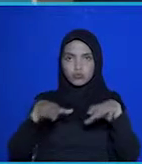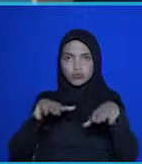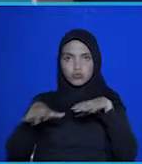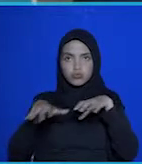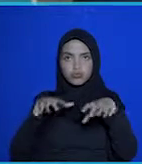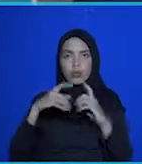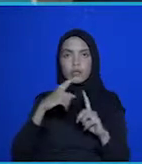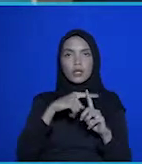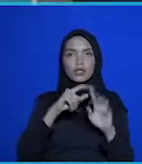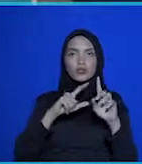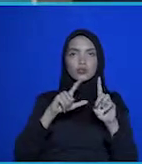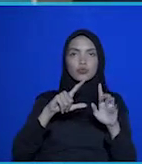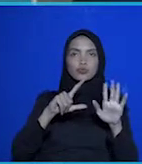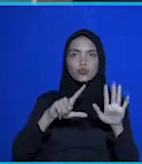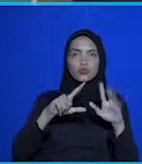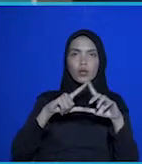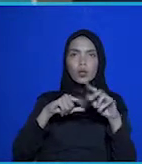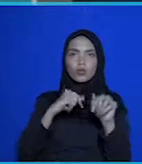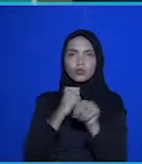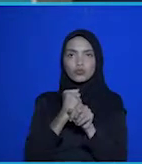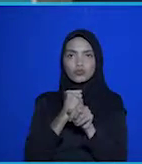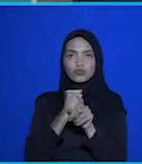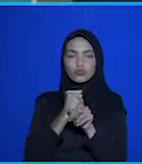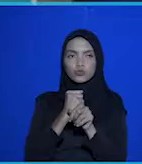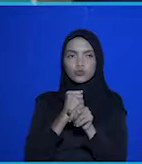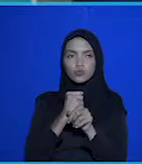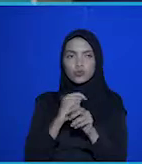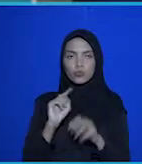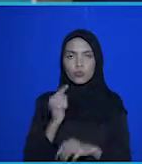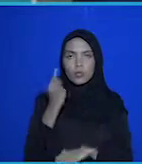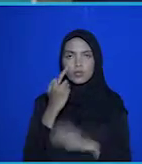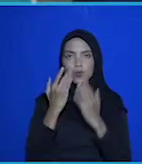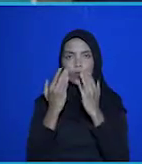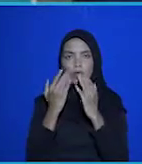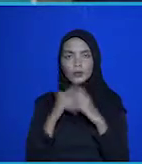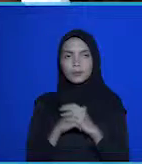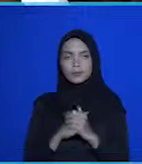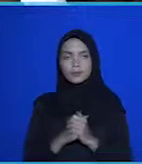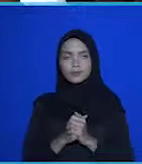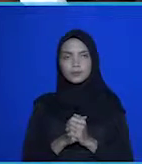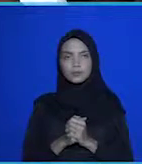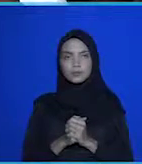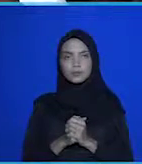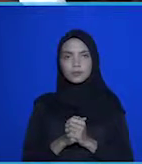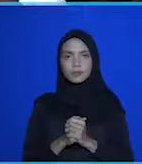gempa mulai tanggal 7 Agustus yang lalu sampai hari ini. Berdoa mulai.